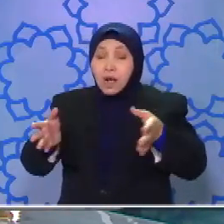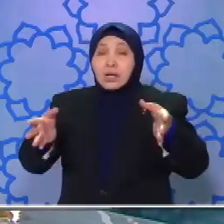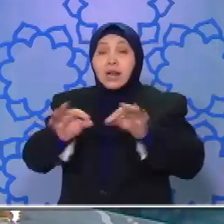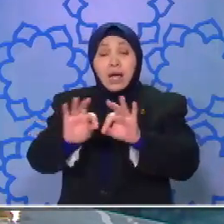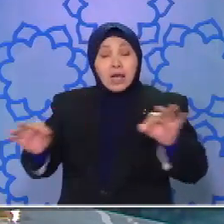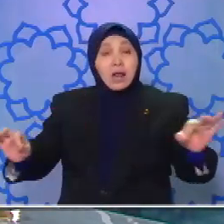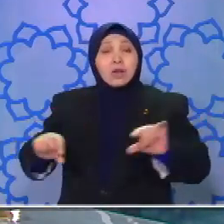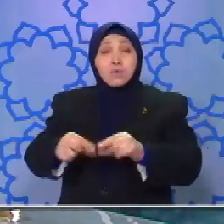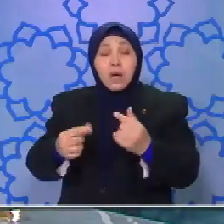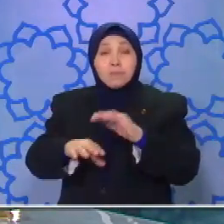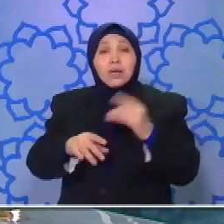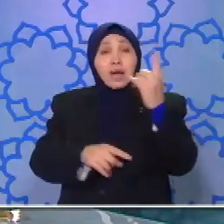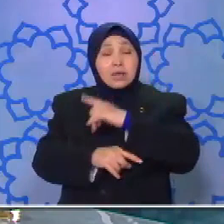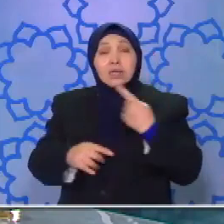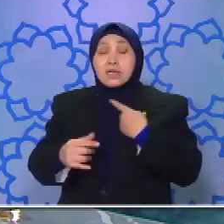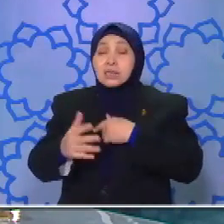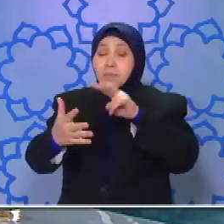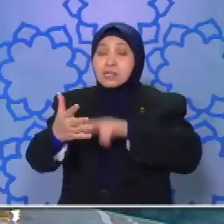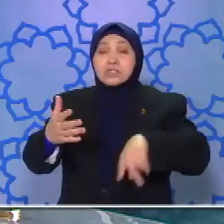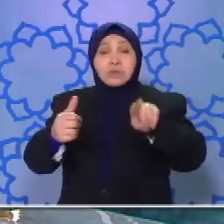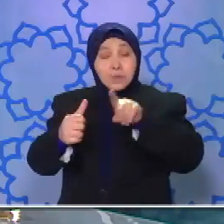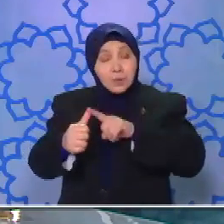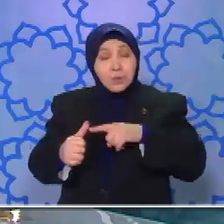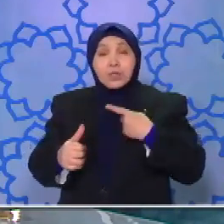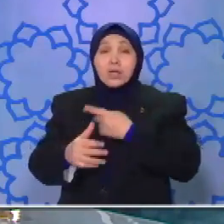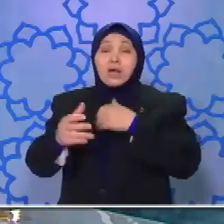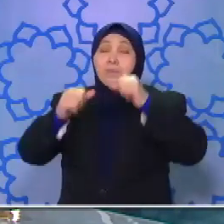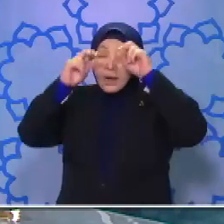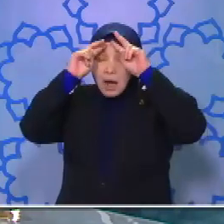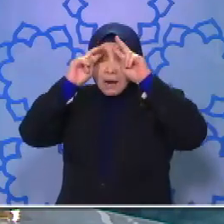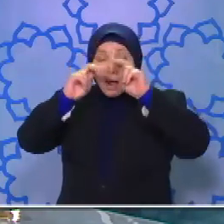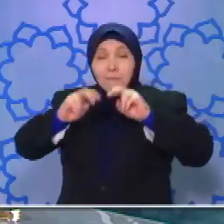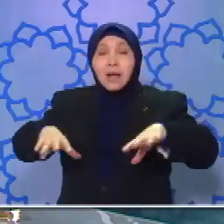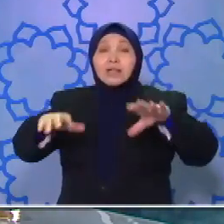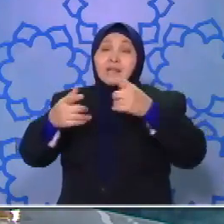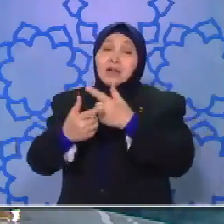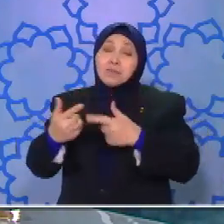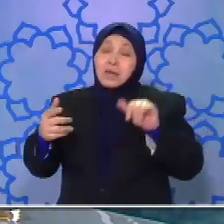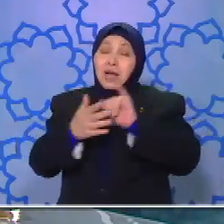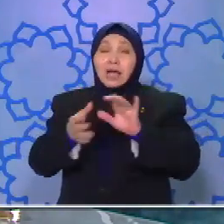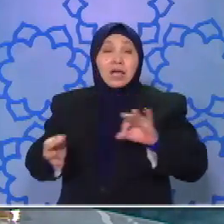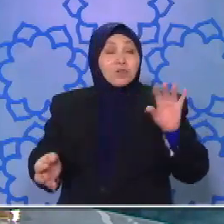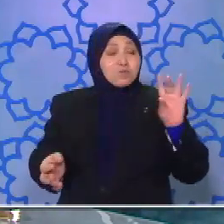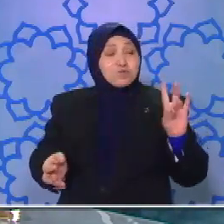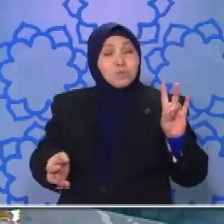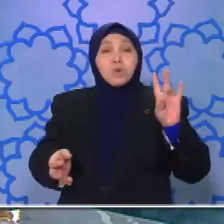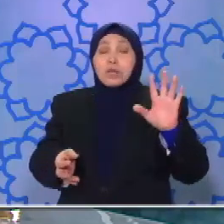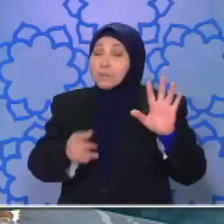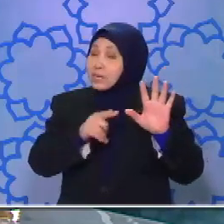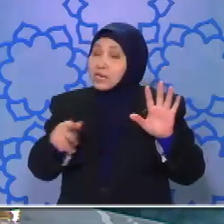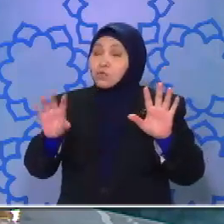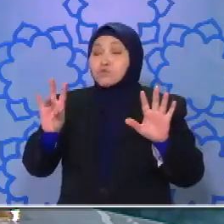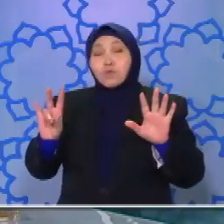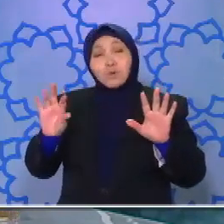Insya-Allah sama-sama kita baca terlebih dahulu, mendapatkan rahmat barakah insya-Allah daripada ayat 75 hingga